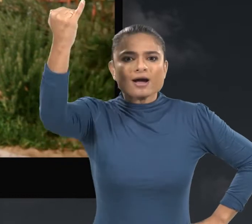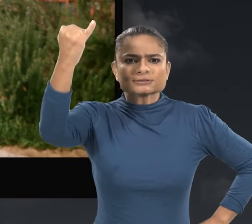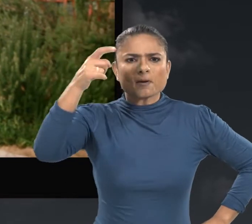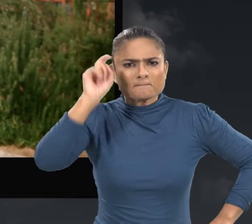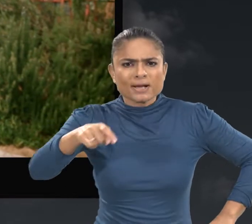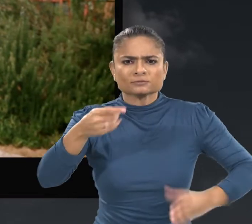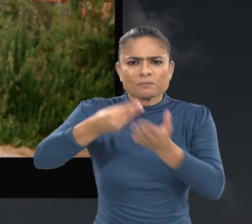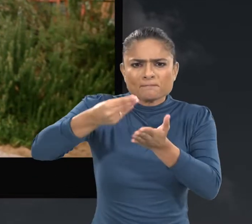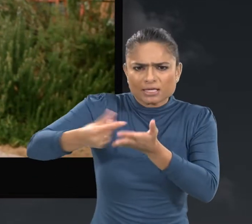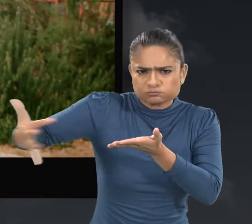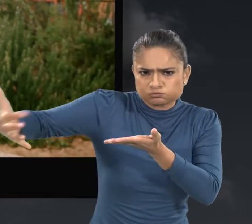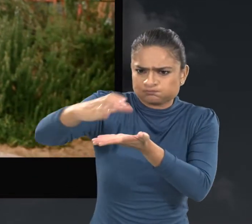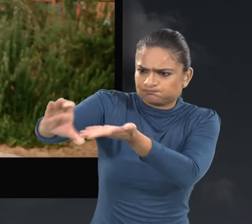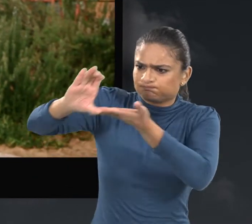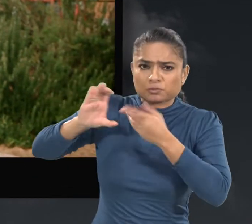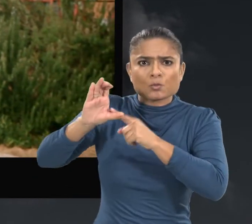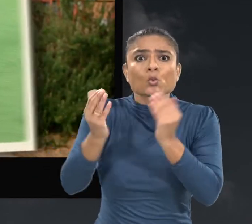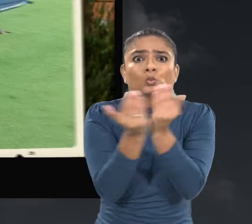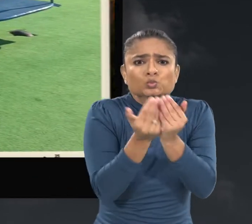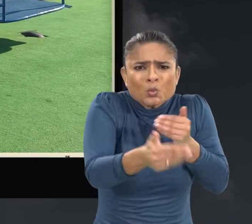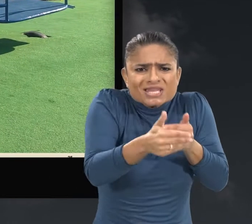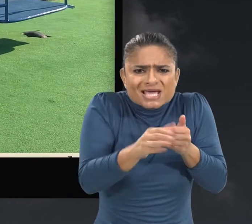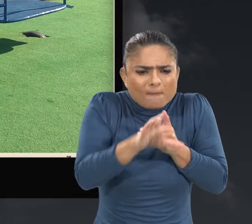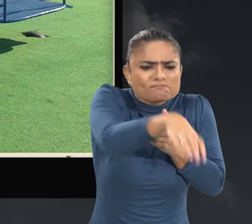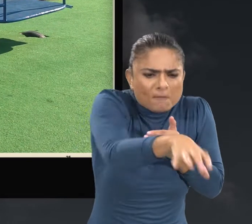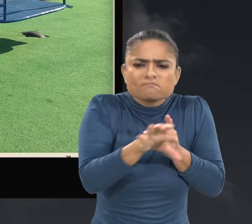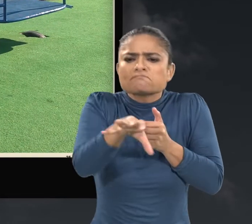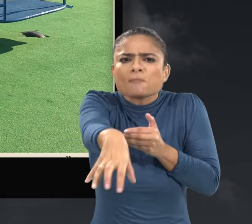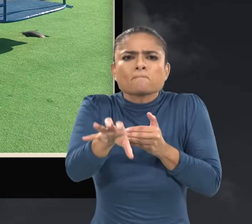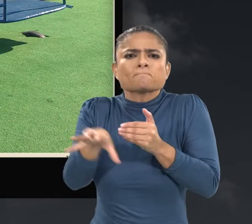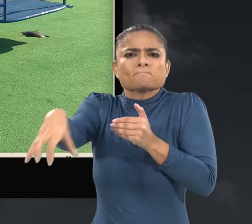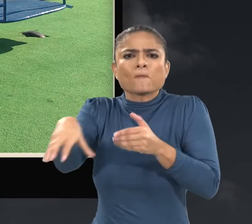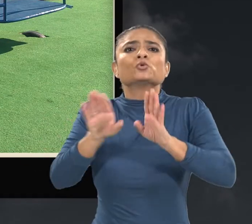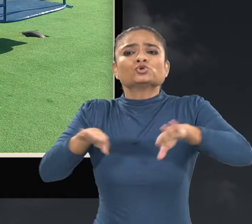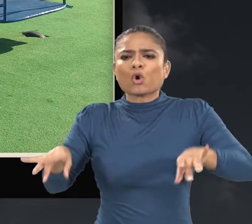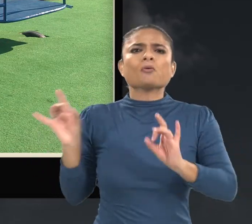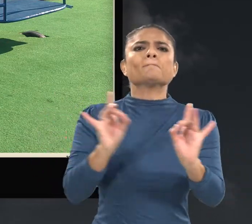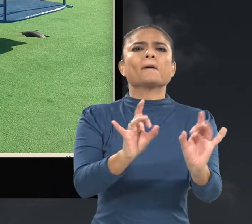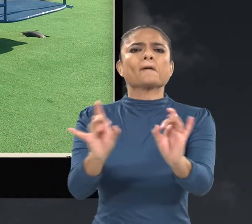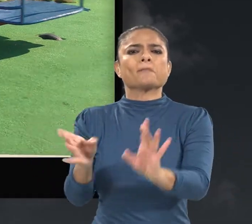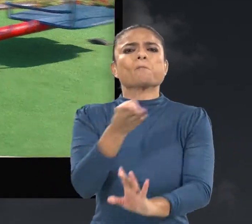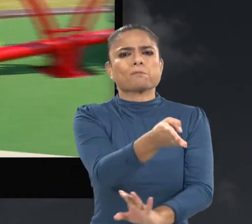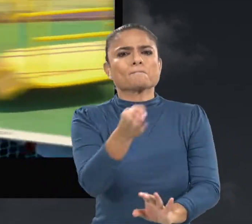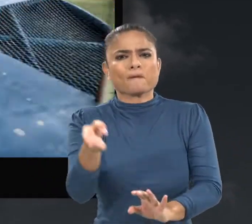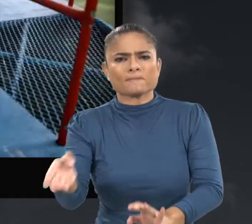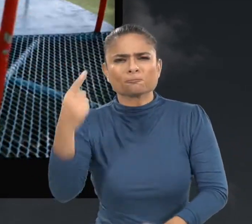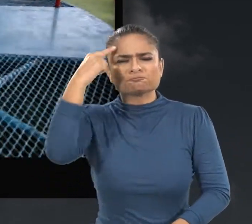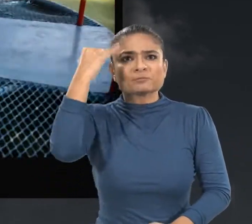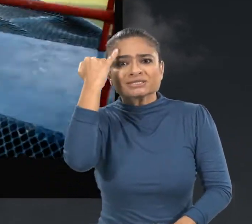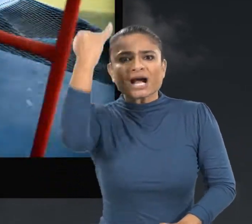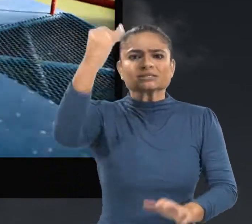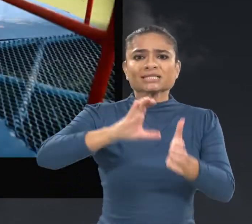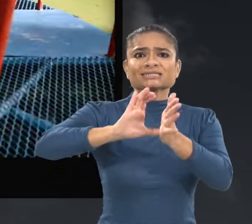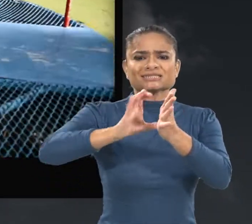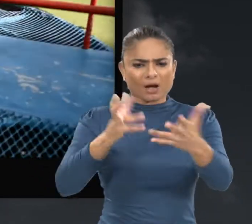ons kapitale geld naby die skole te spandeer waar die parke die beste benut kan word. Toe het ons begin dink, hoe gaan ons 'n